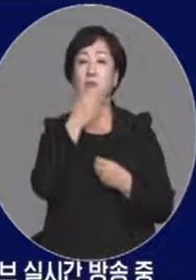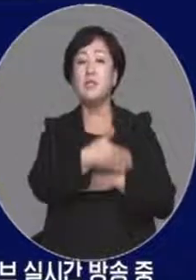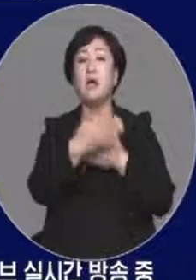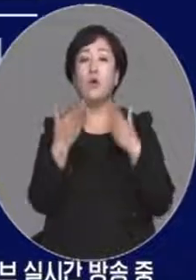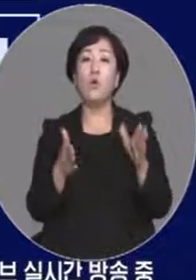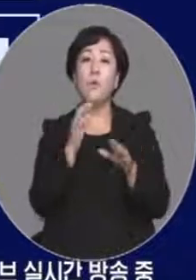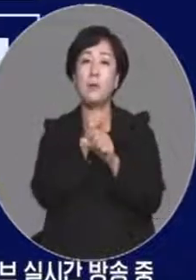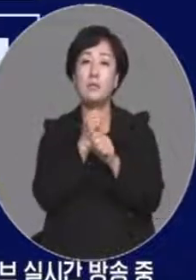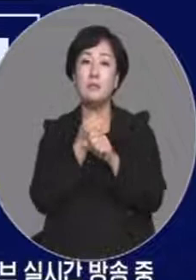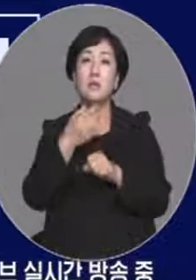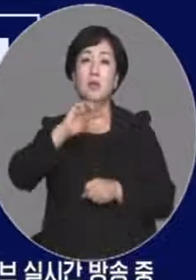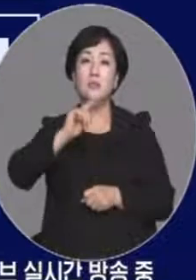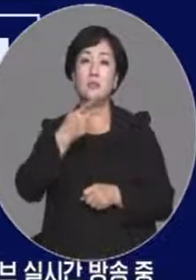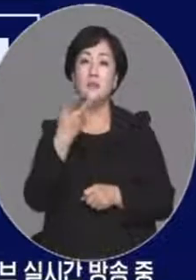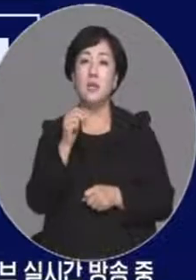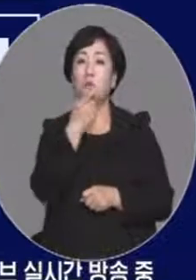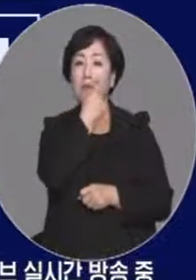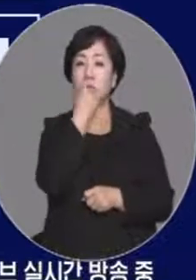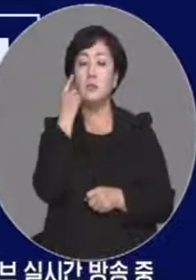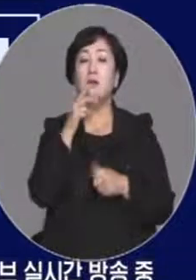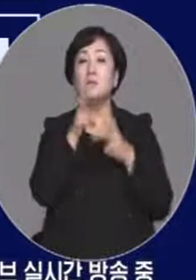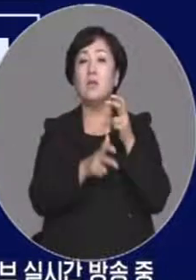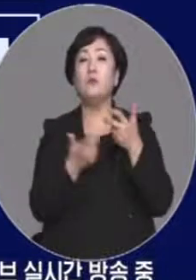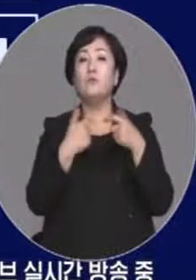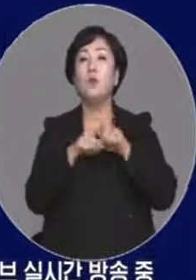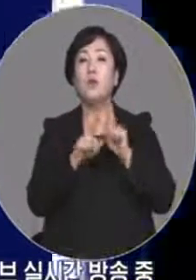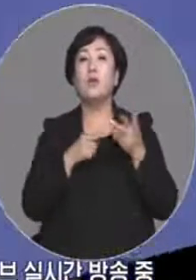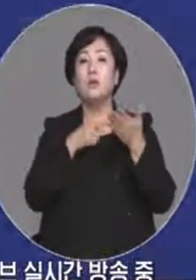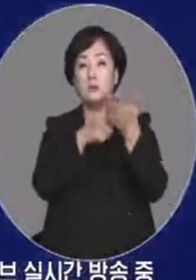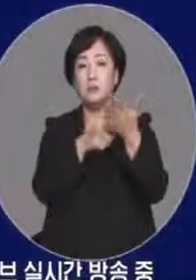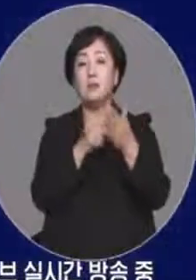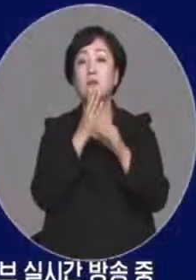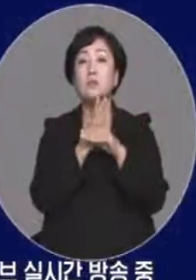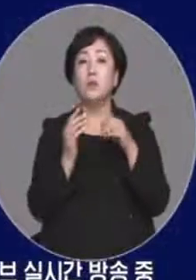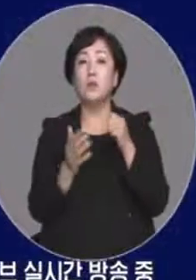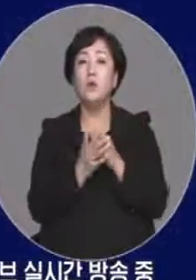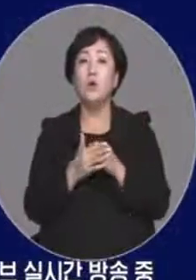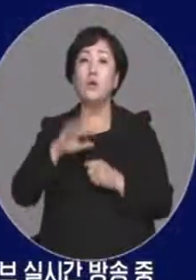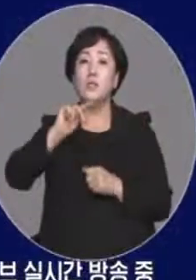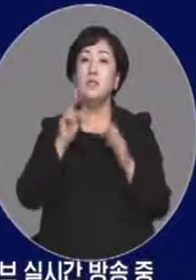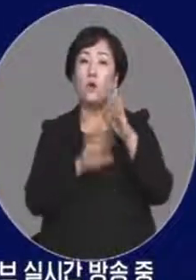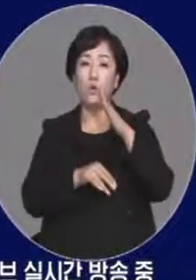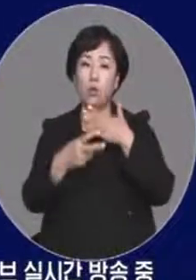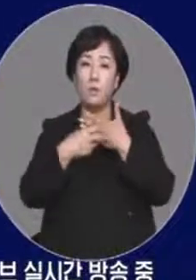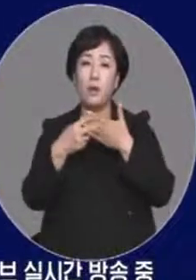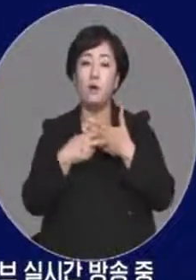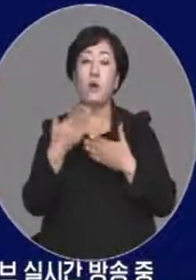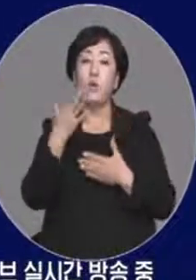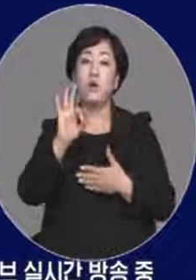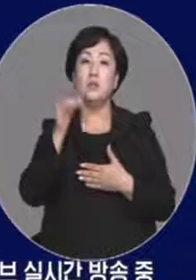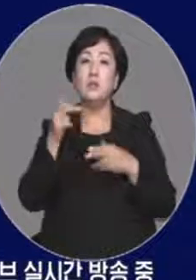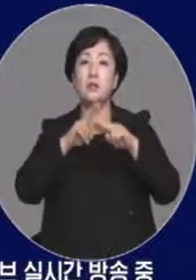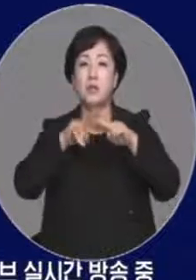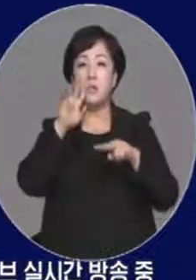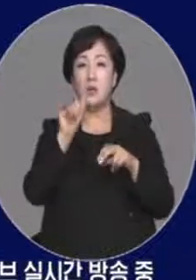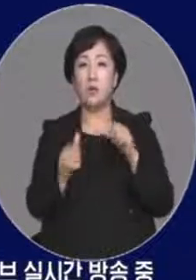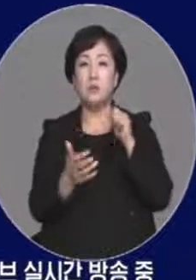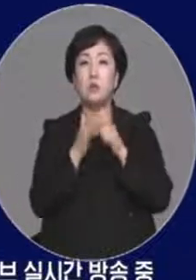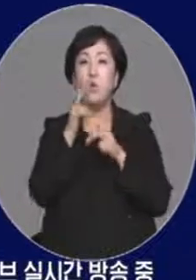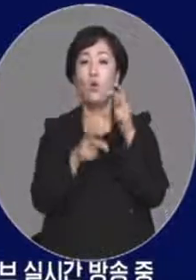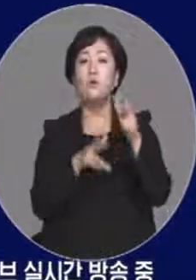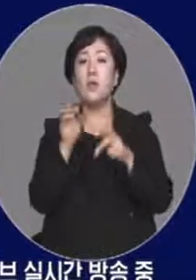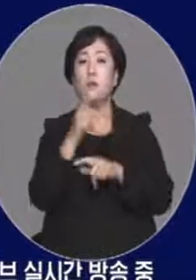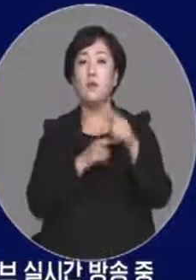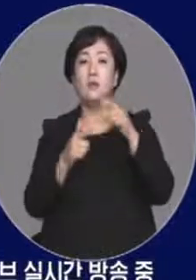그리고 수소전기 트램 실증 사업이 줄줄이 반영됐습니다. 산재전문 공공병원과 원전해체센터 연구소도